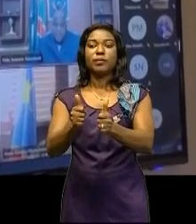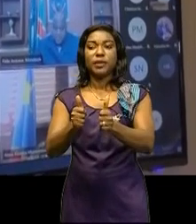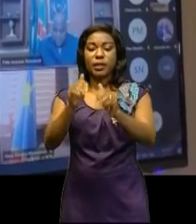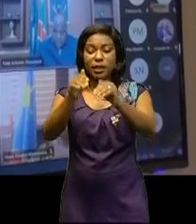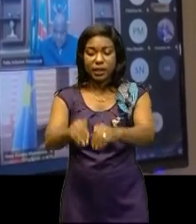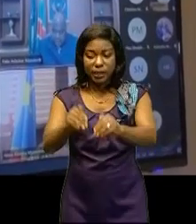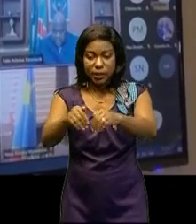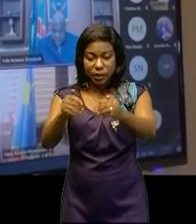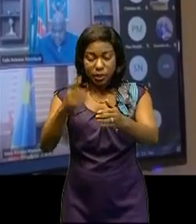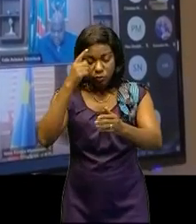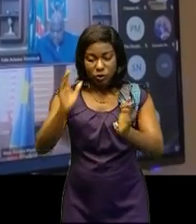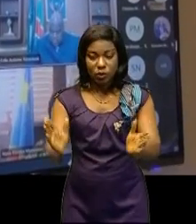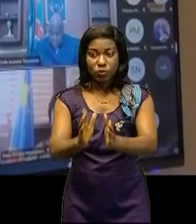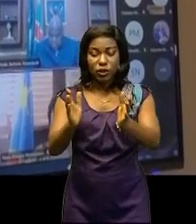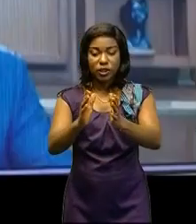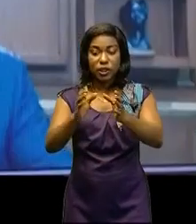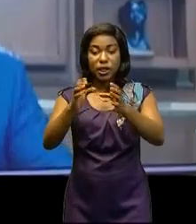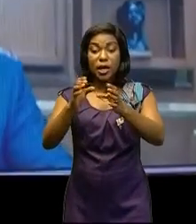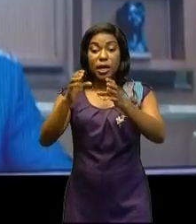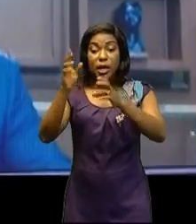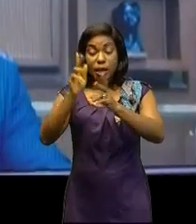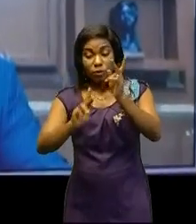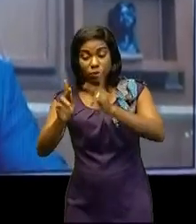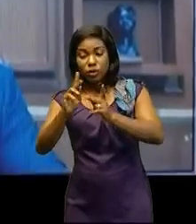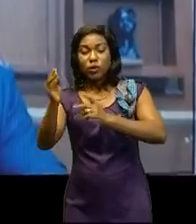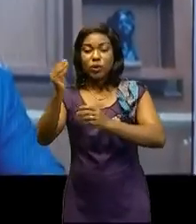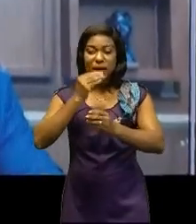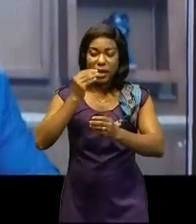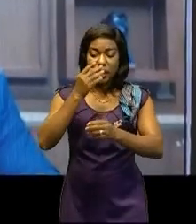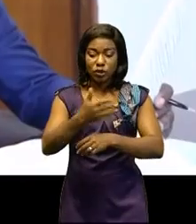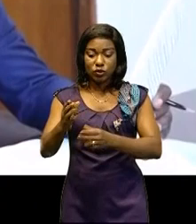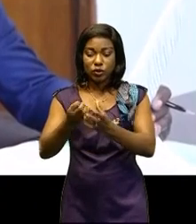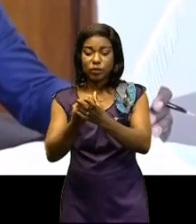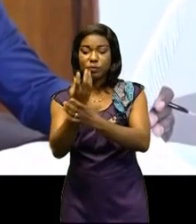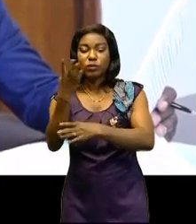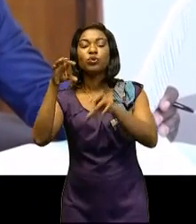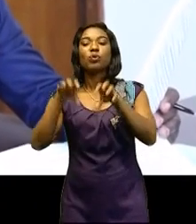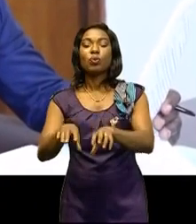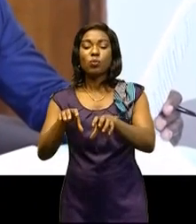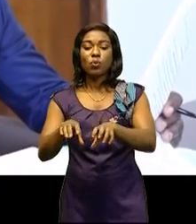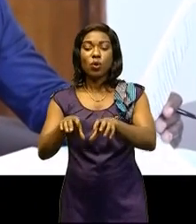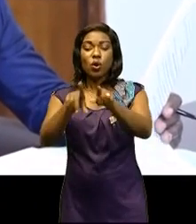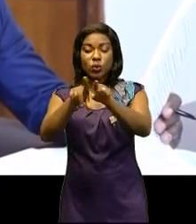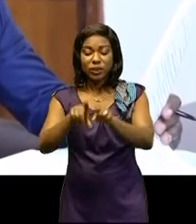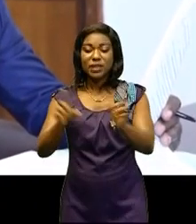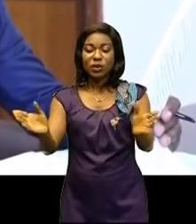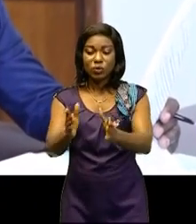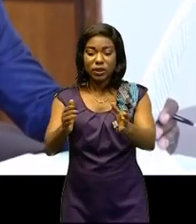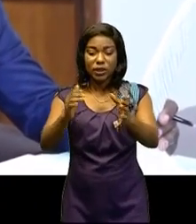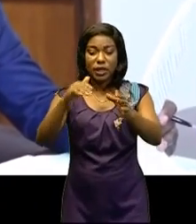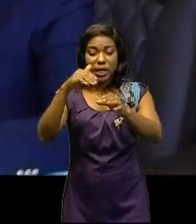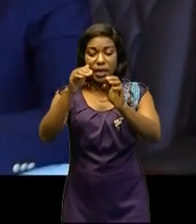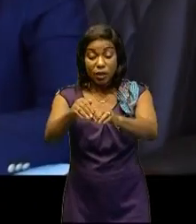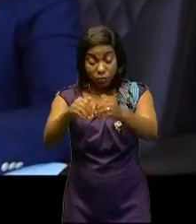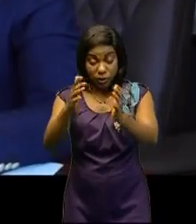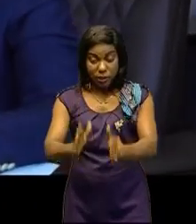la population à consommer les produits made in RDC, d'encourager les producteurs et les transformateurs